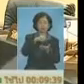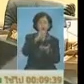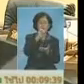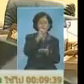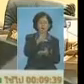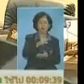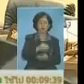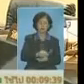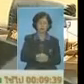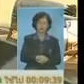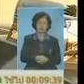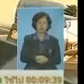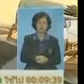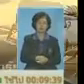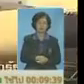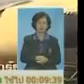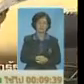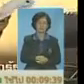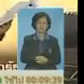นี่คำถามที่สองที่ผมตอบครับ